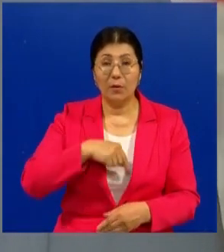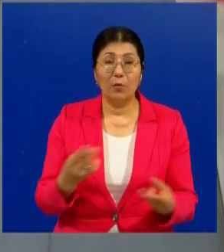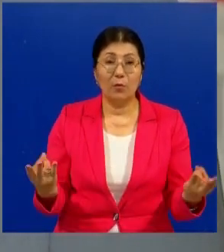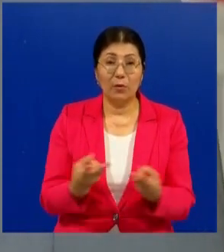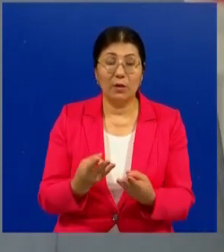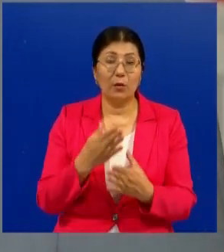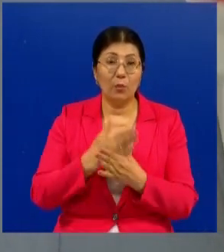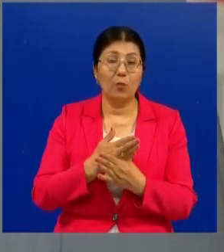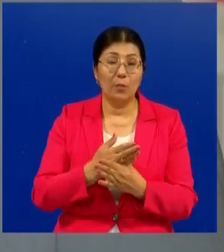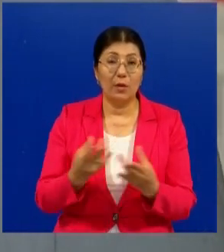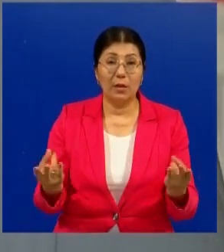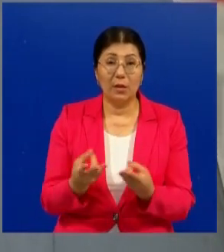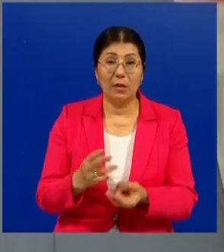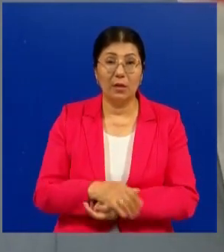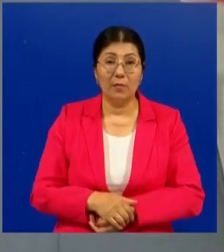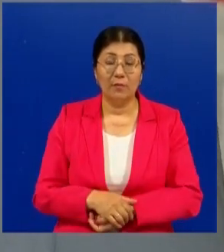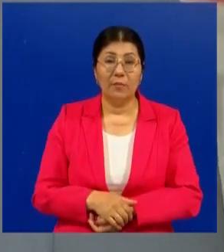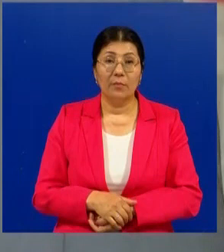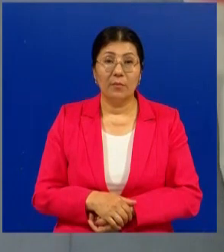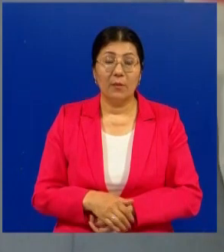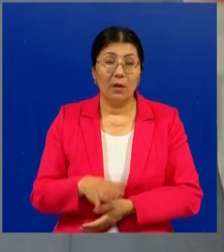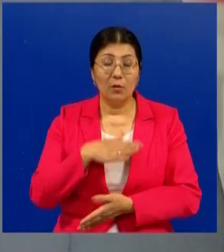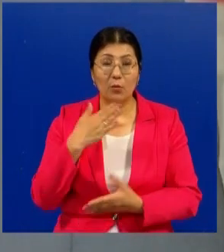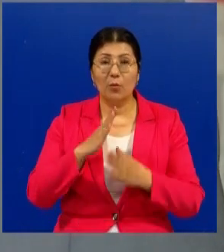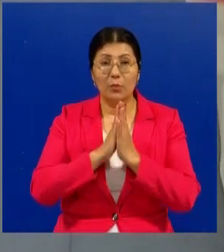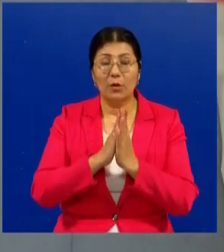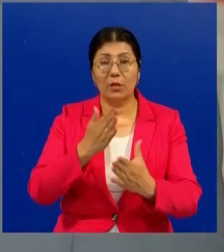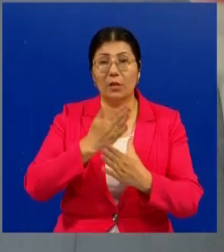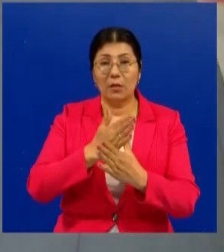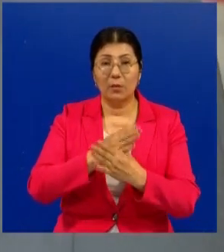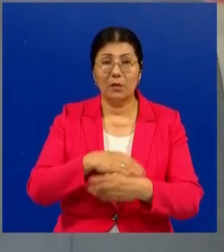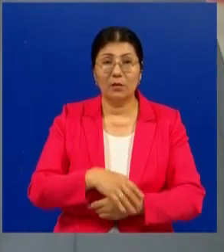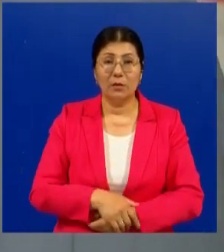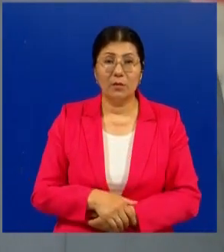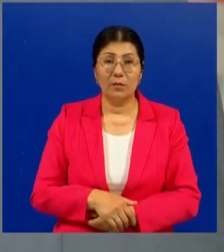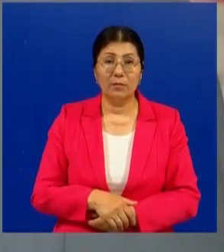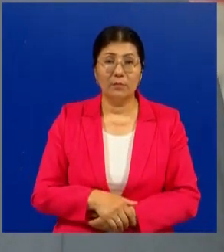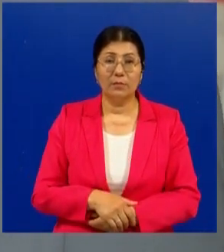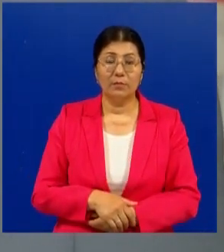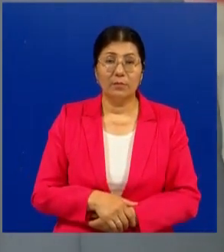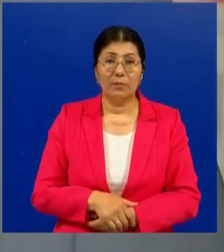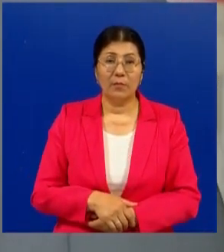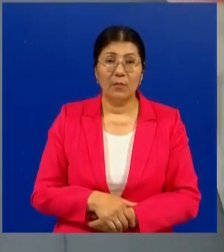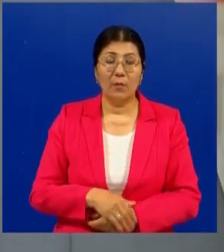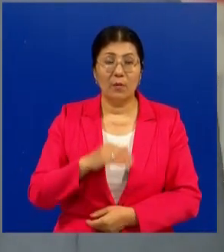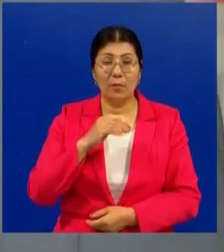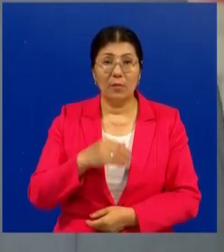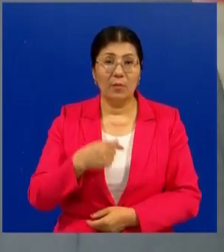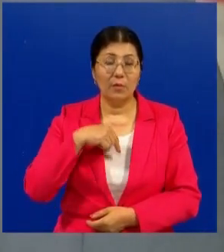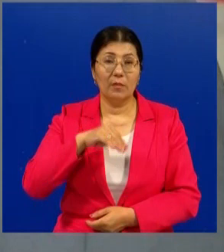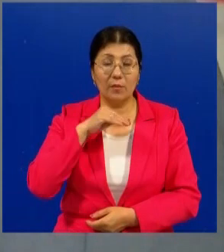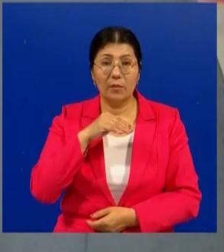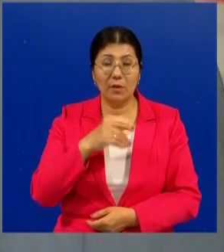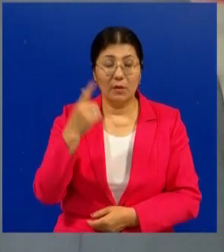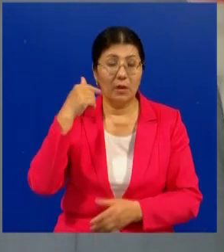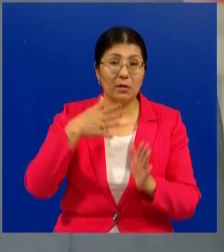ait janıp tur kızmetiniz kanşa dep akşam bir degen suraytın ol jeke mamandık ekenin ol jeke kasip ekenin qazı